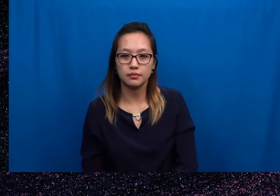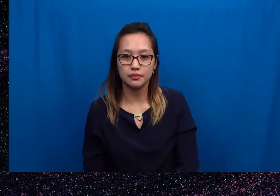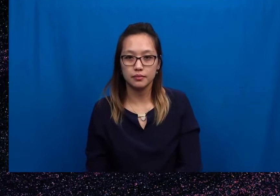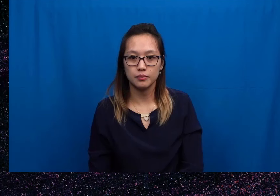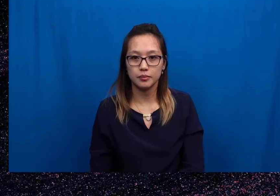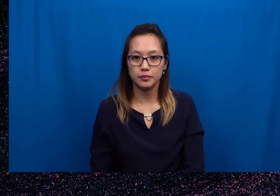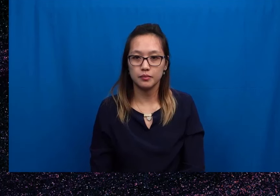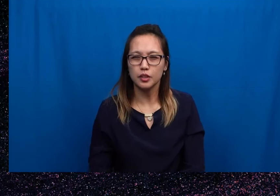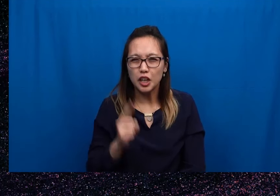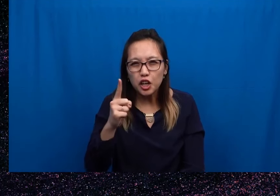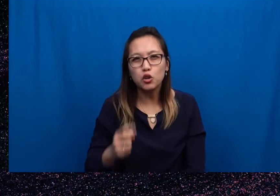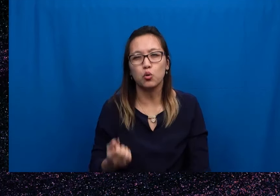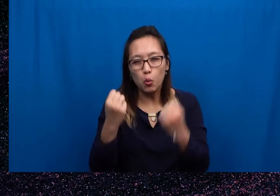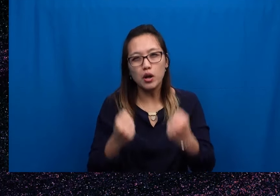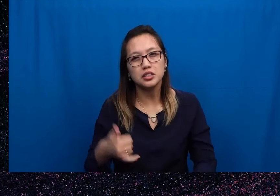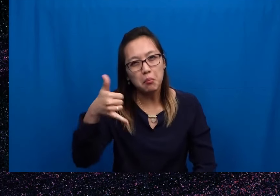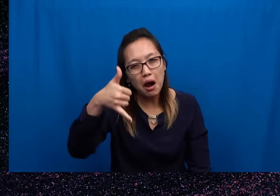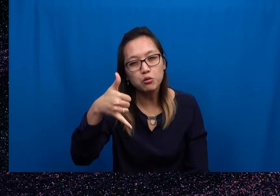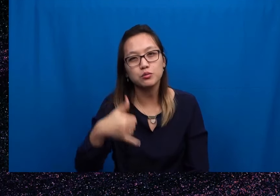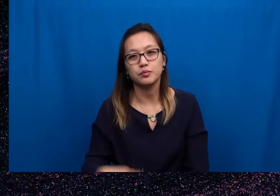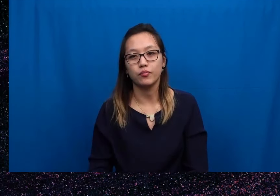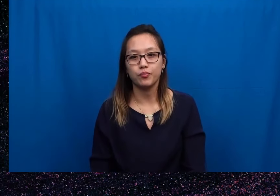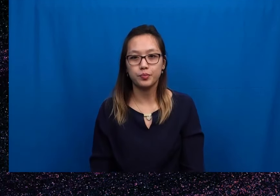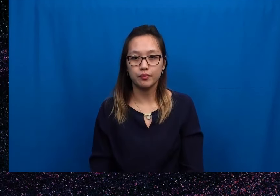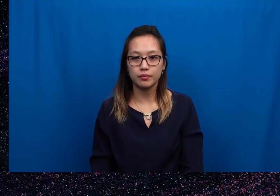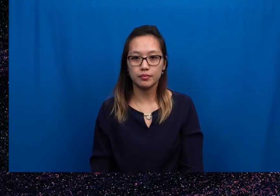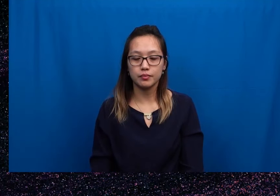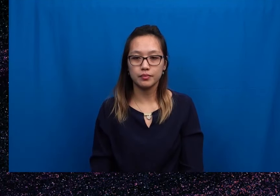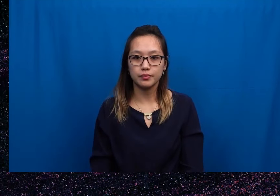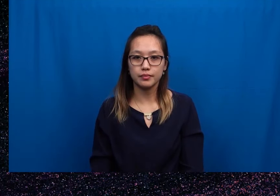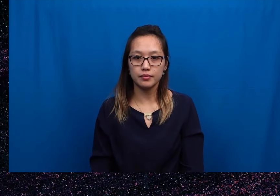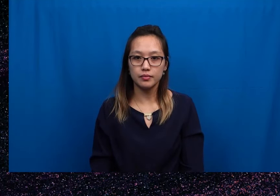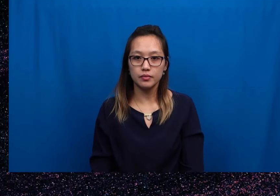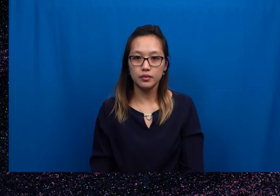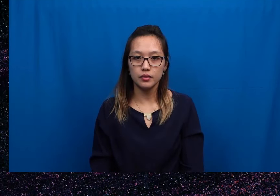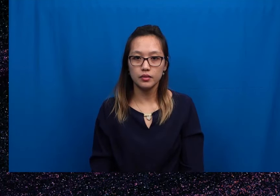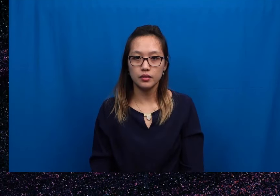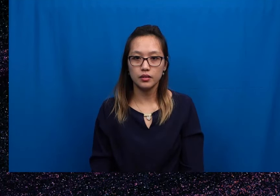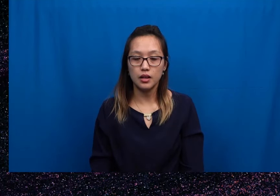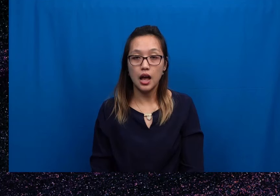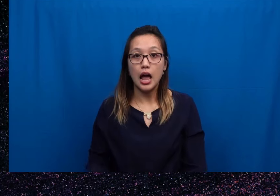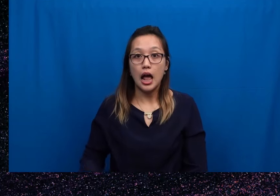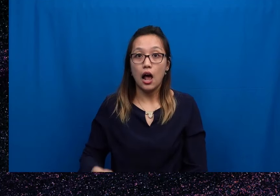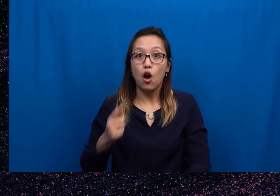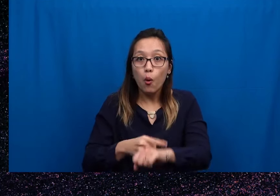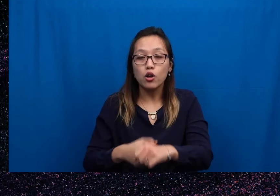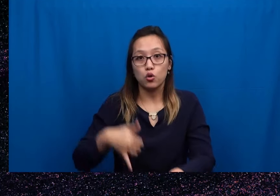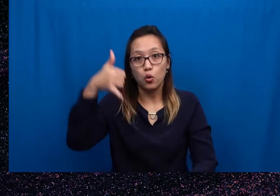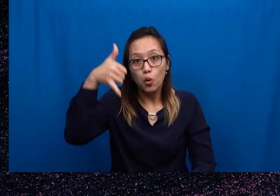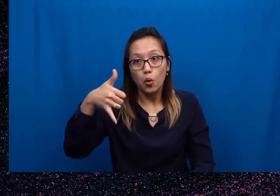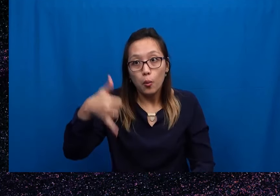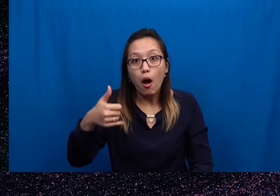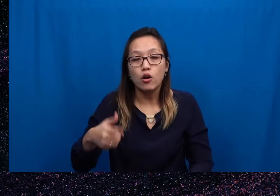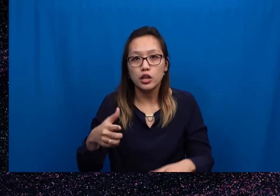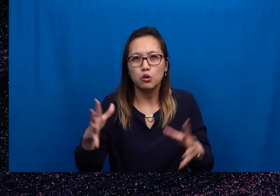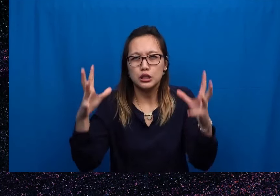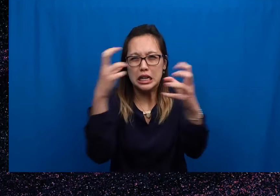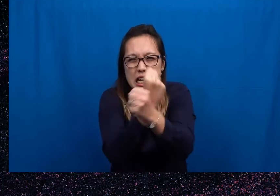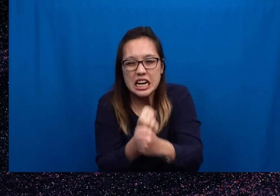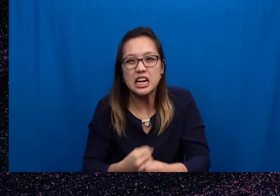Itulah kuasa maut. Setiap maut mencengkram kehidupan seseorang, maka orang itu akan dibuat tidak